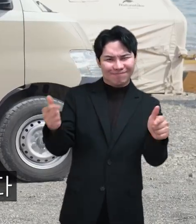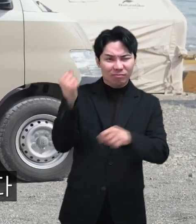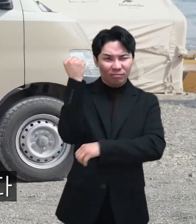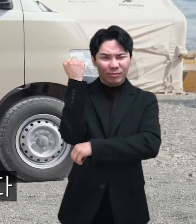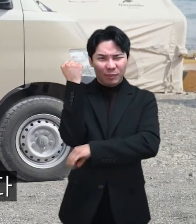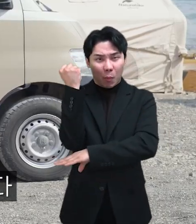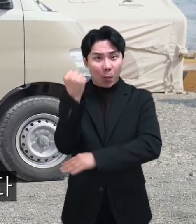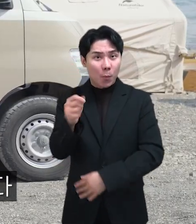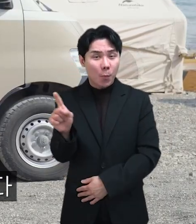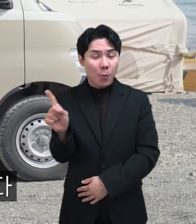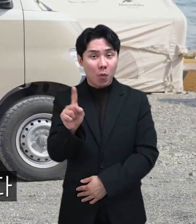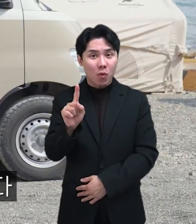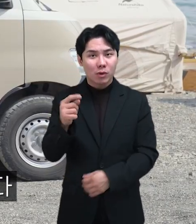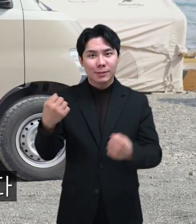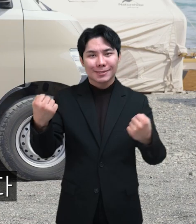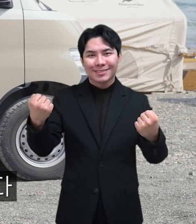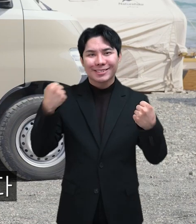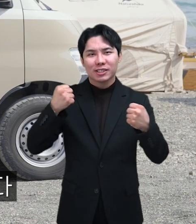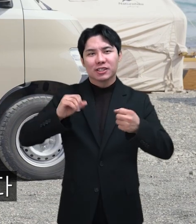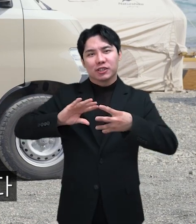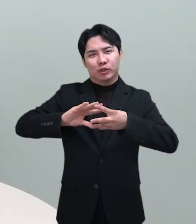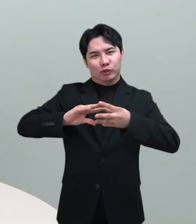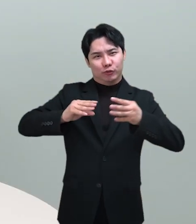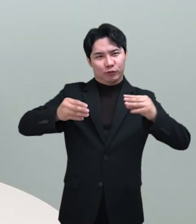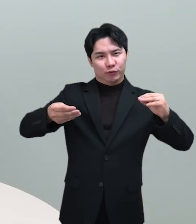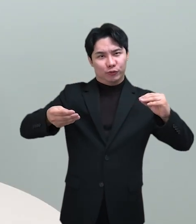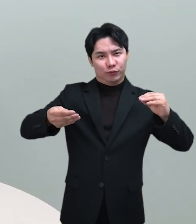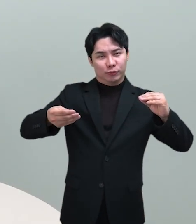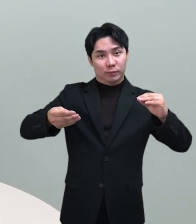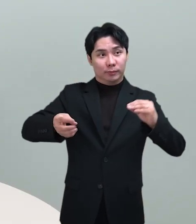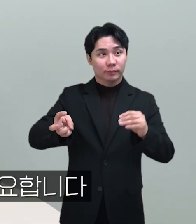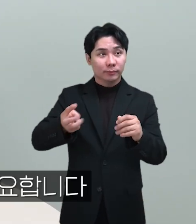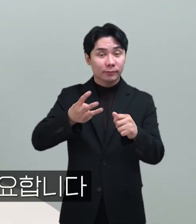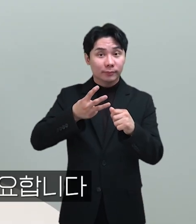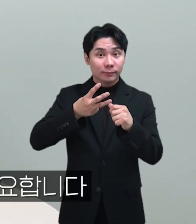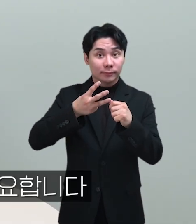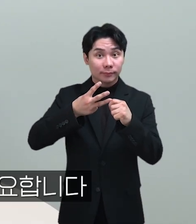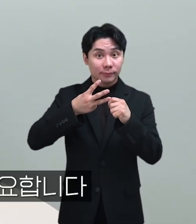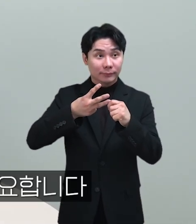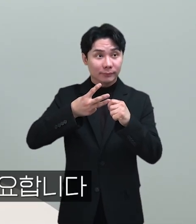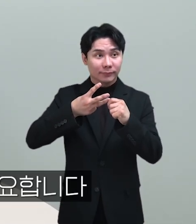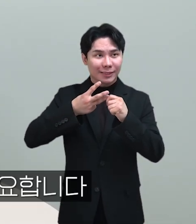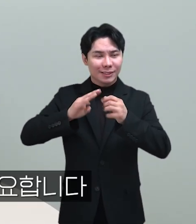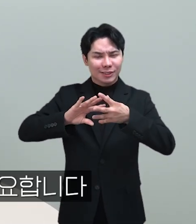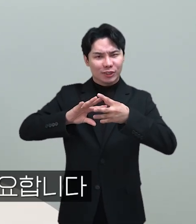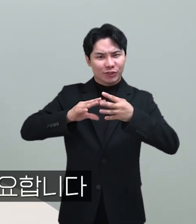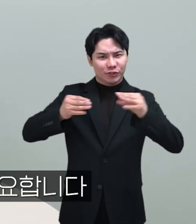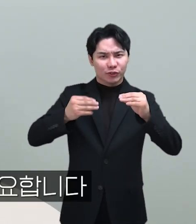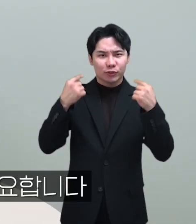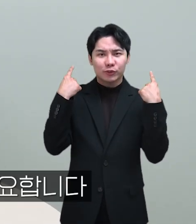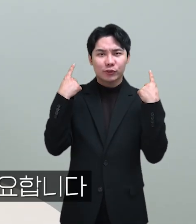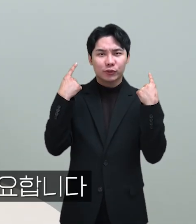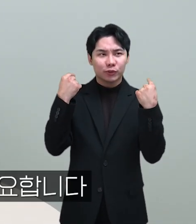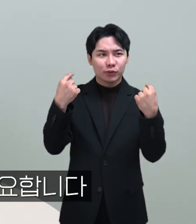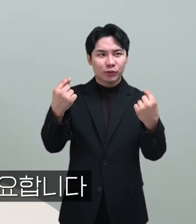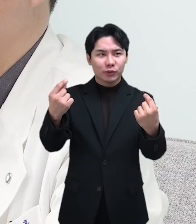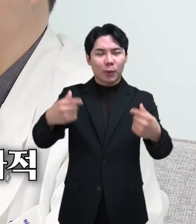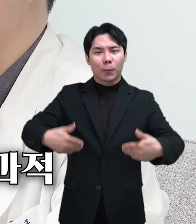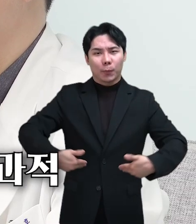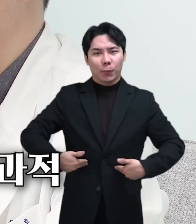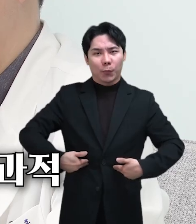있는데 가장 근본이 되는 것이 바로 근육입니다. 근육이라는 것은 여러분들이 즐거운 삶을 살 수 있는데 매우